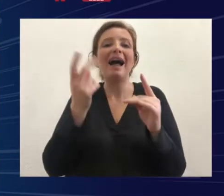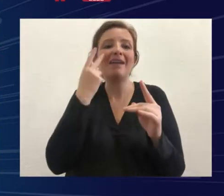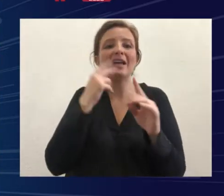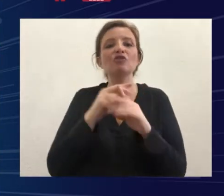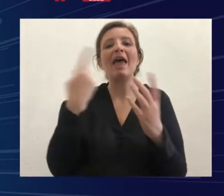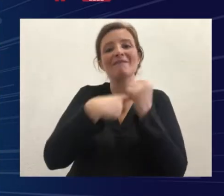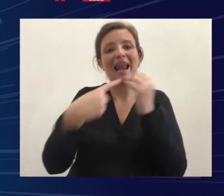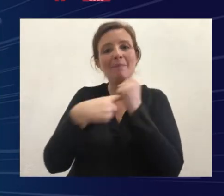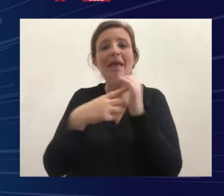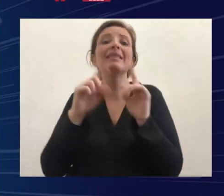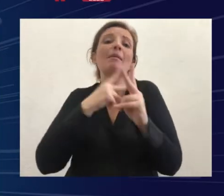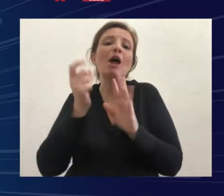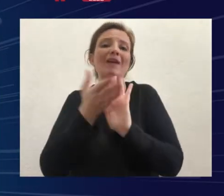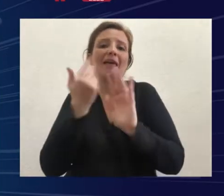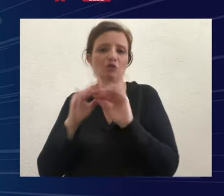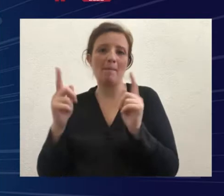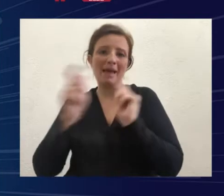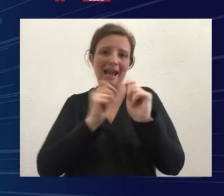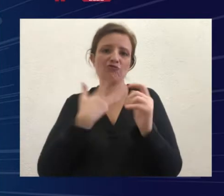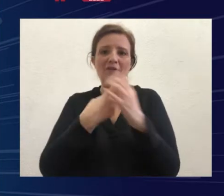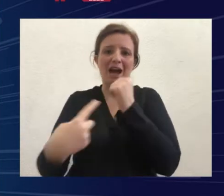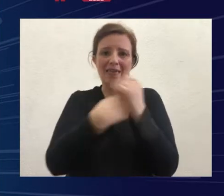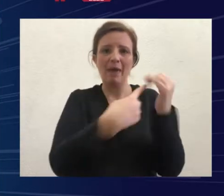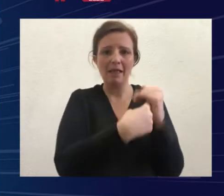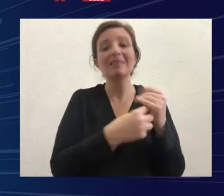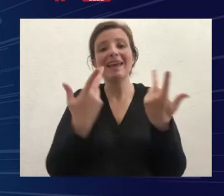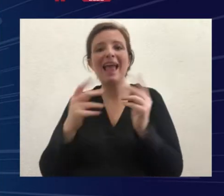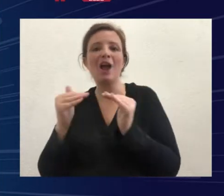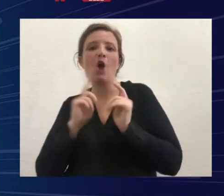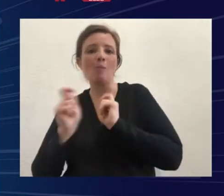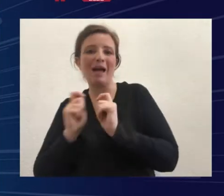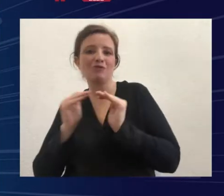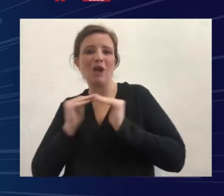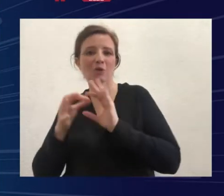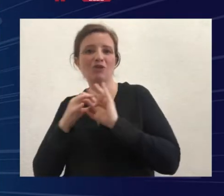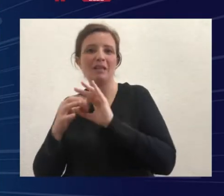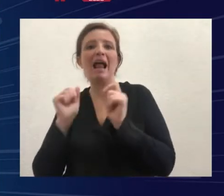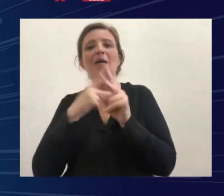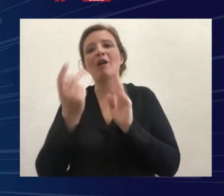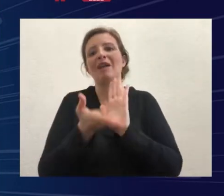eliminare i cosiddetti fallimenti del mercato. In particolare